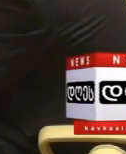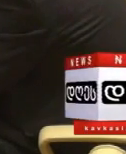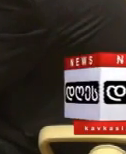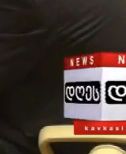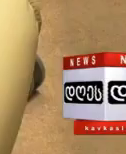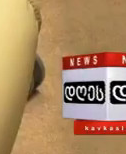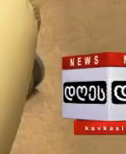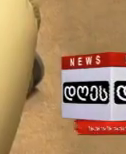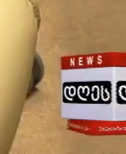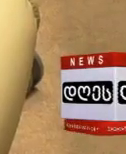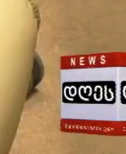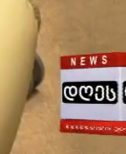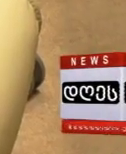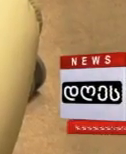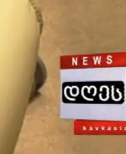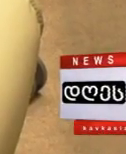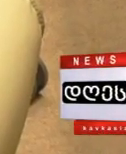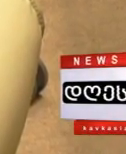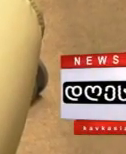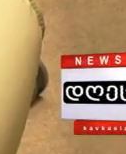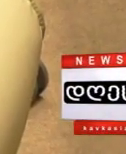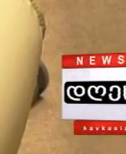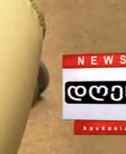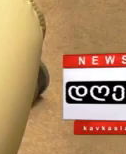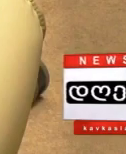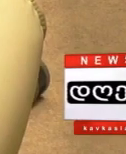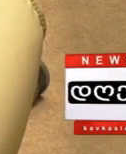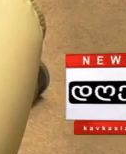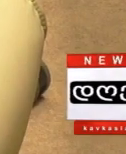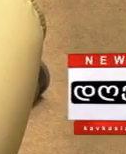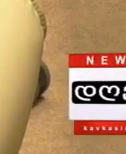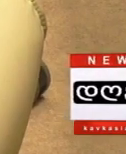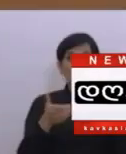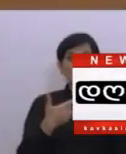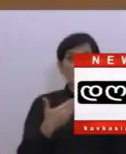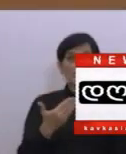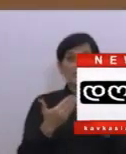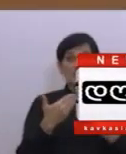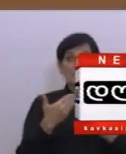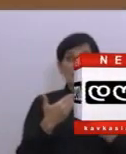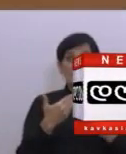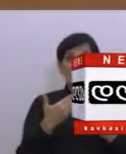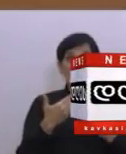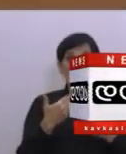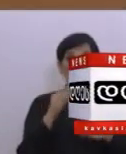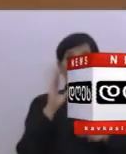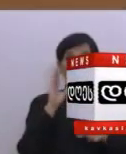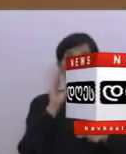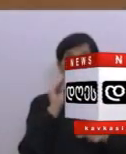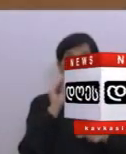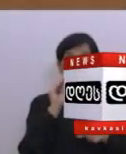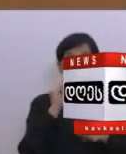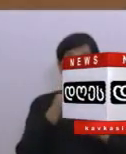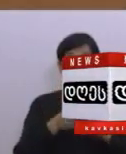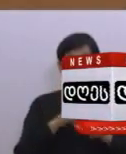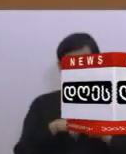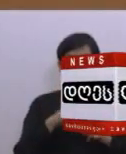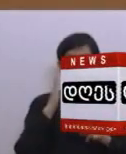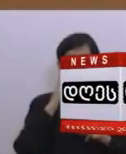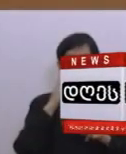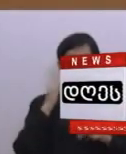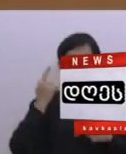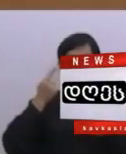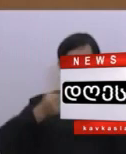is qvelanairad tstilobs, sheaperxos Anakliashi ghrmatsqlovani sportis mshenobloba. Mashin როდესაც ეს მართლაც